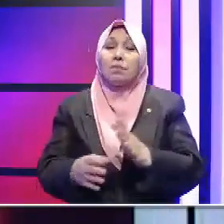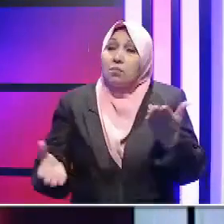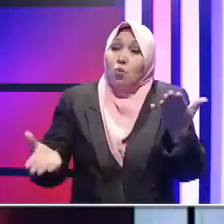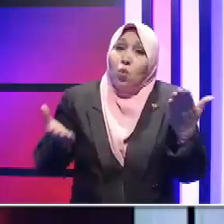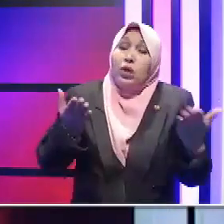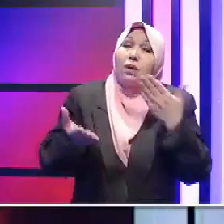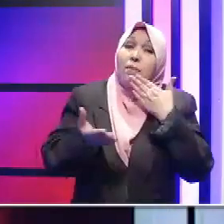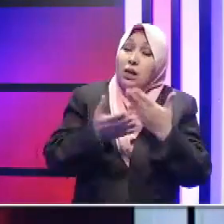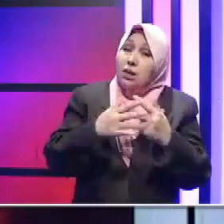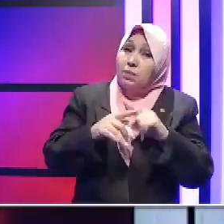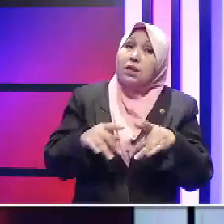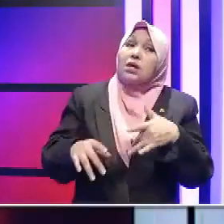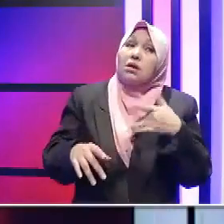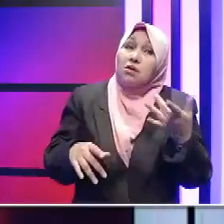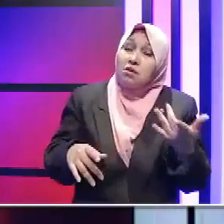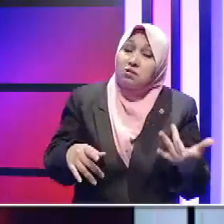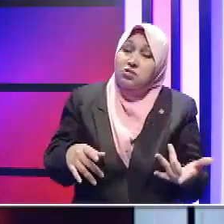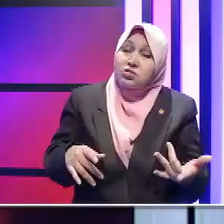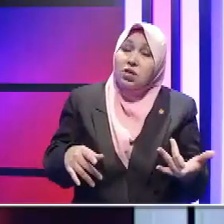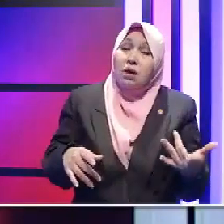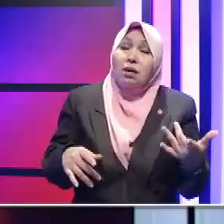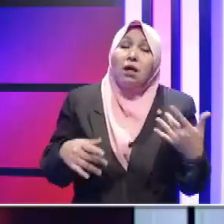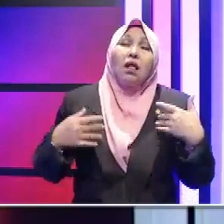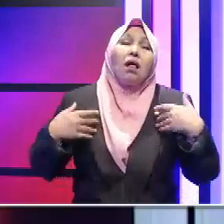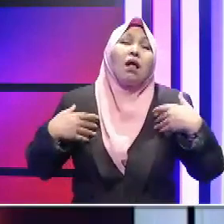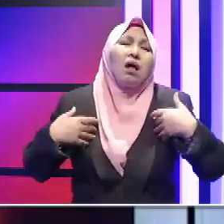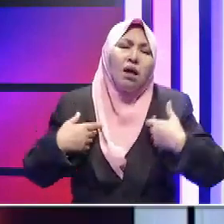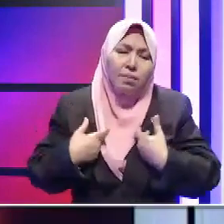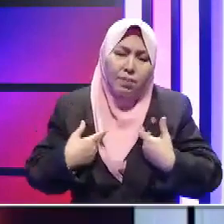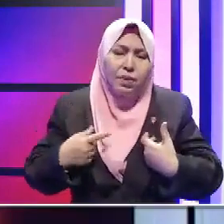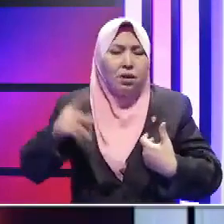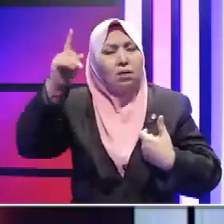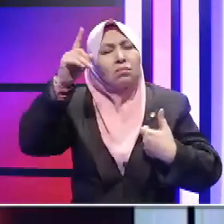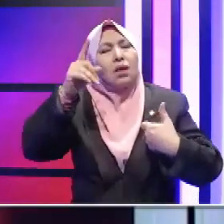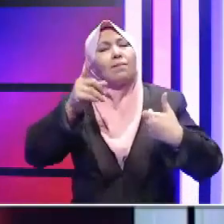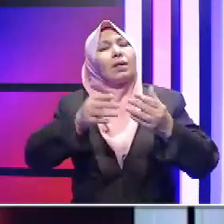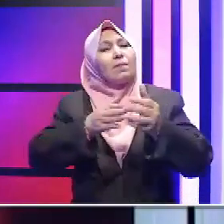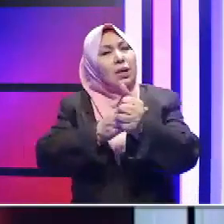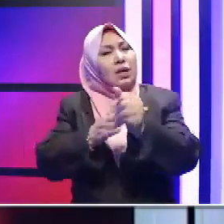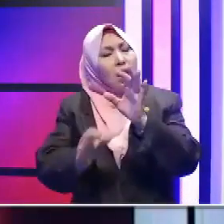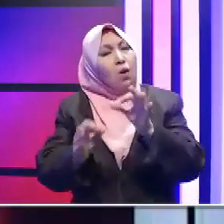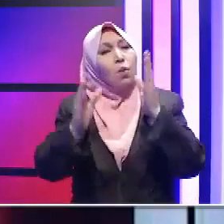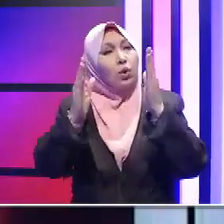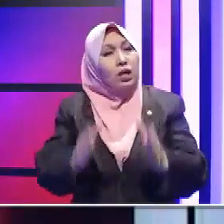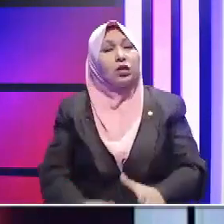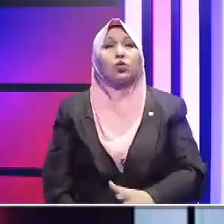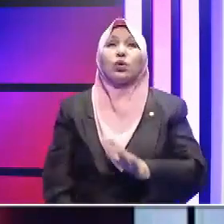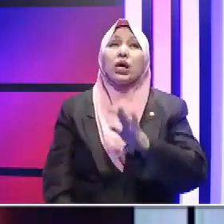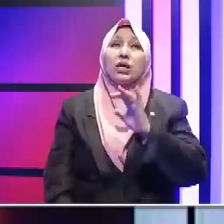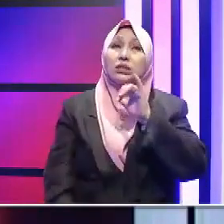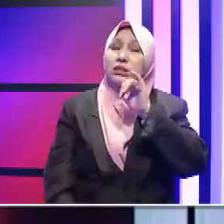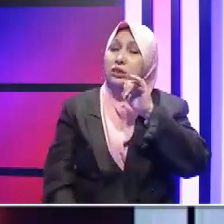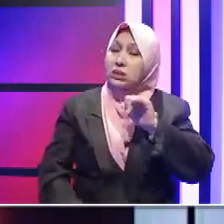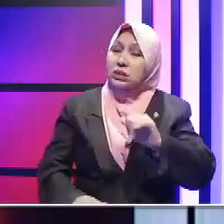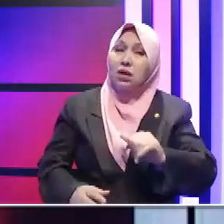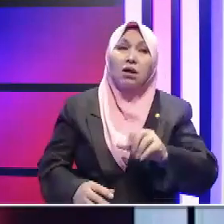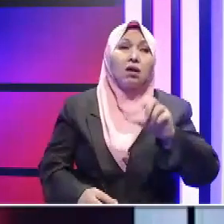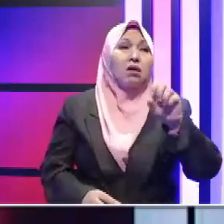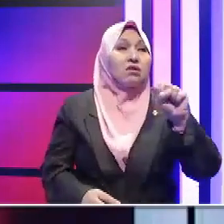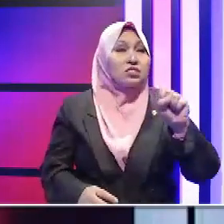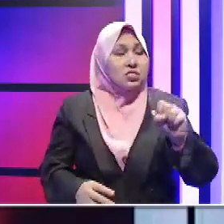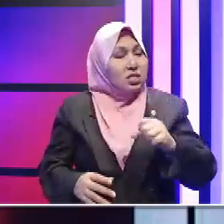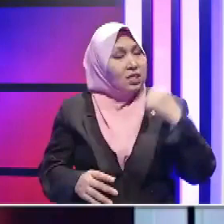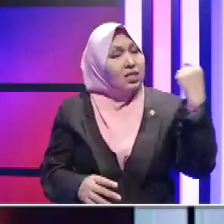baik dia akan kan setengah juga bangkit misalnya menetapi wa taala bimbing dia tidak akan baku kalau orang tuh orang yang uang yang salat ini menunya